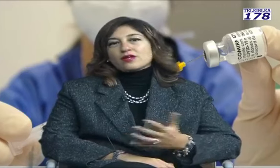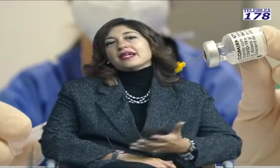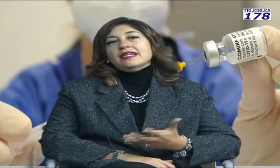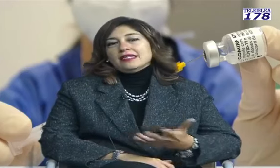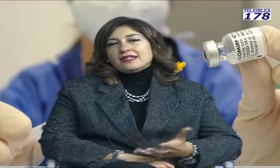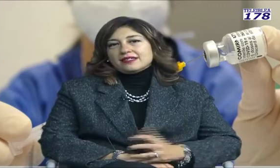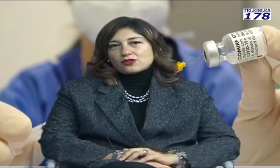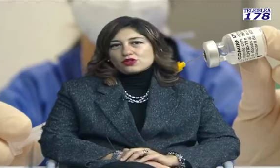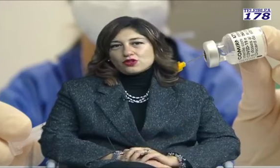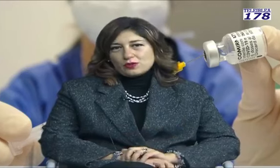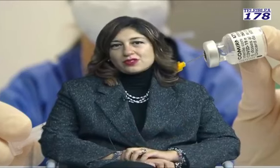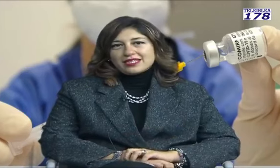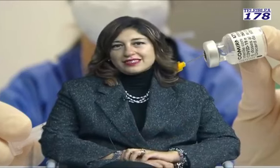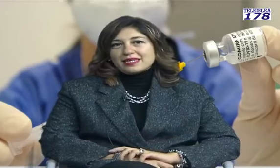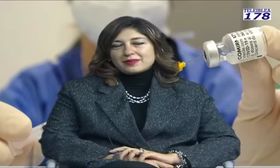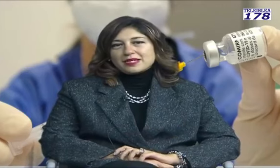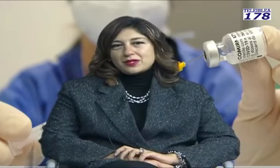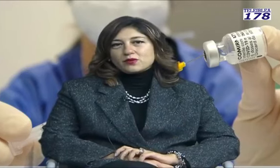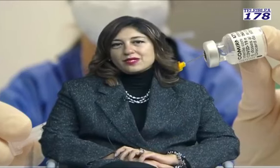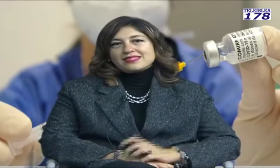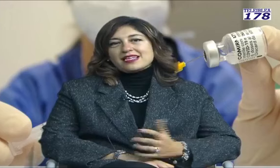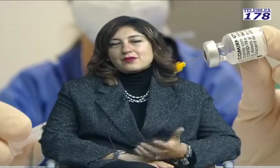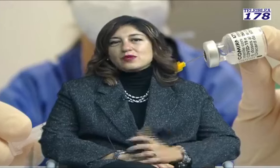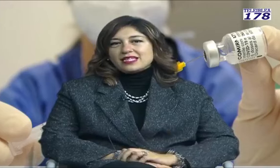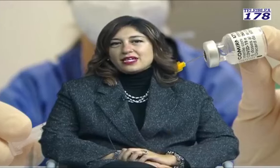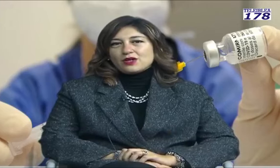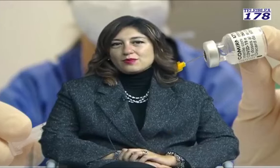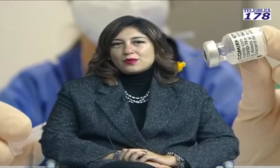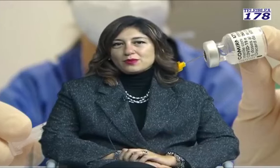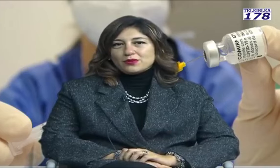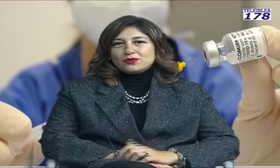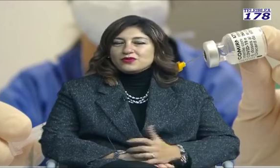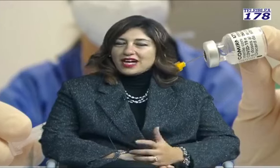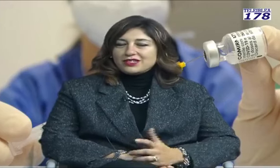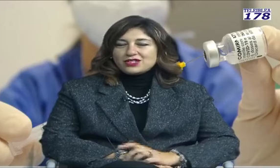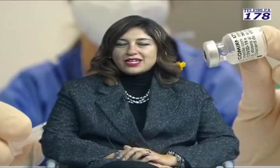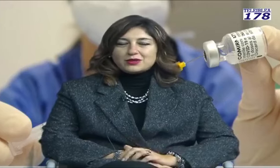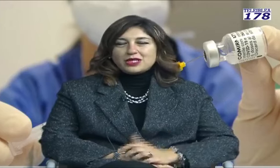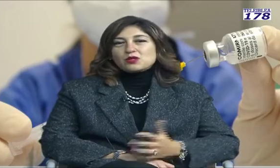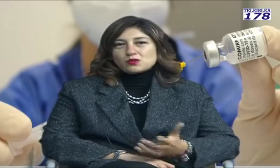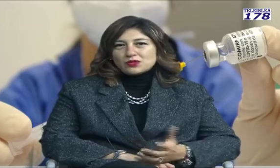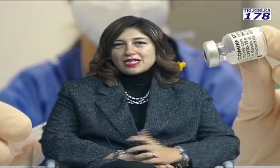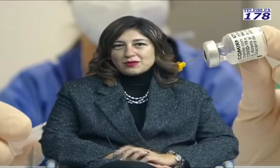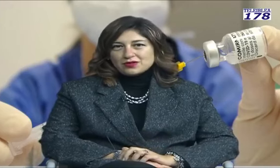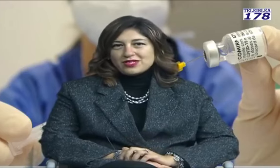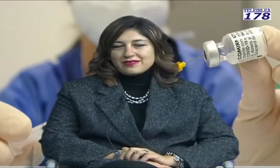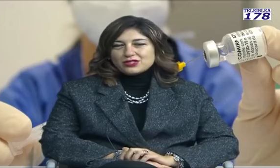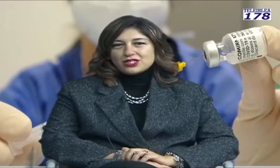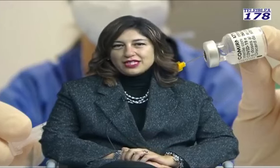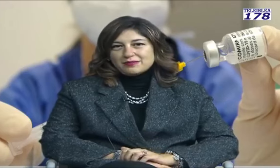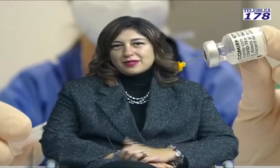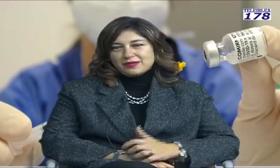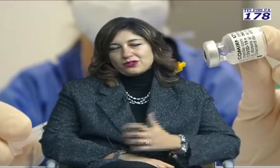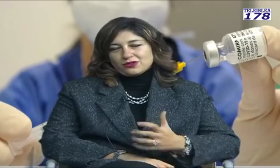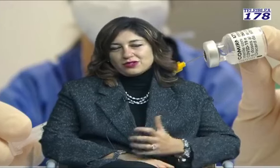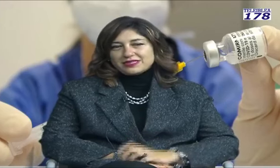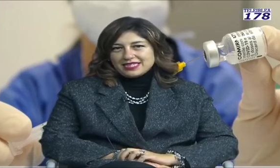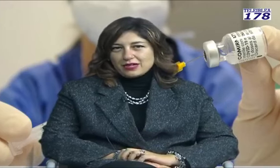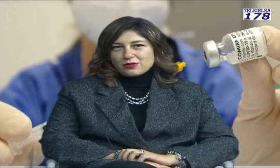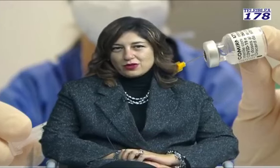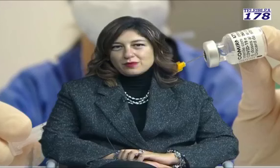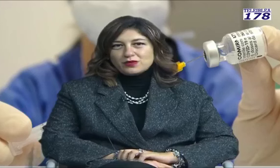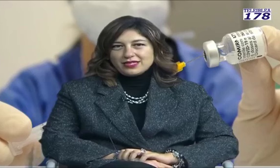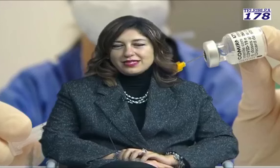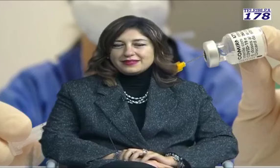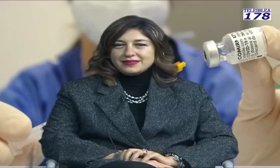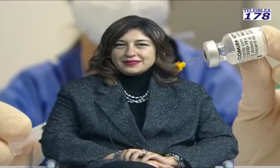cura o che sono sottoposti a terapie per cui il sistema immunitario è un po' più fragile e quindi lo supportiamo con dei vaccini che permettono di mantenere